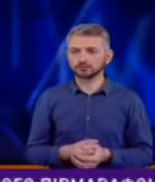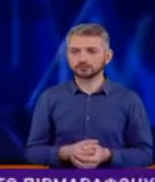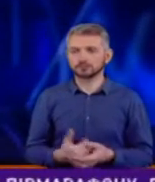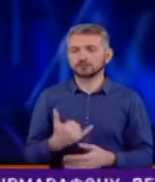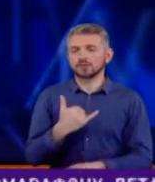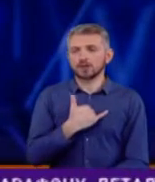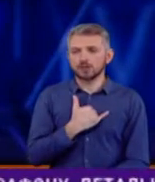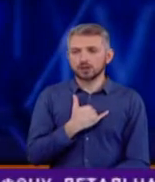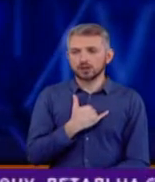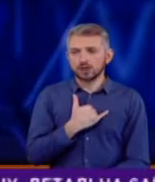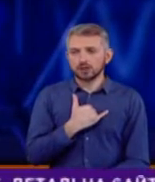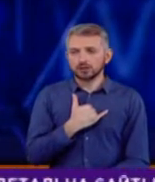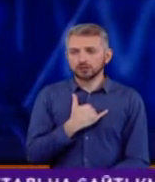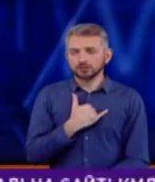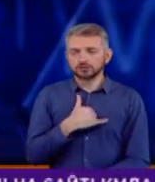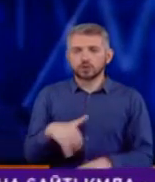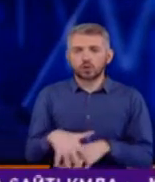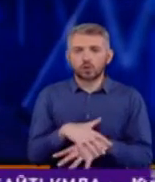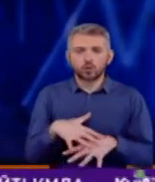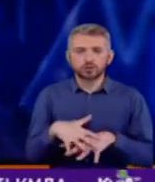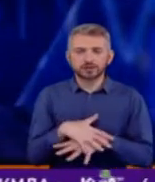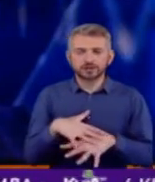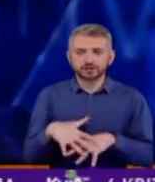У нас общество несколько